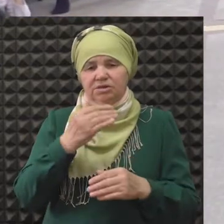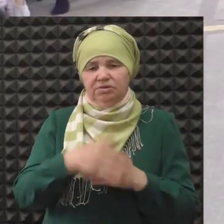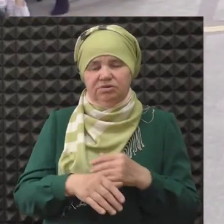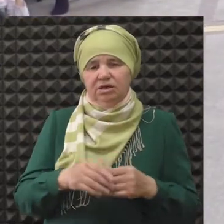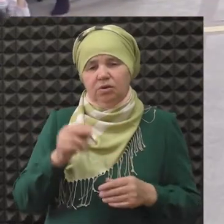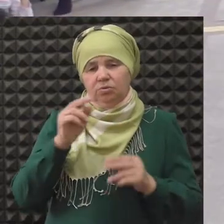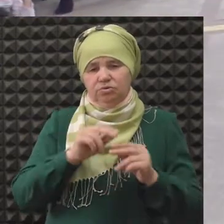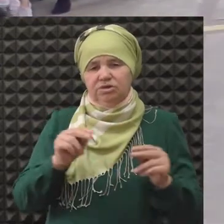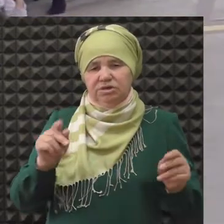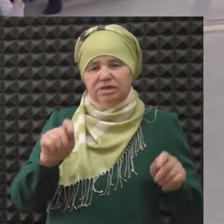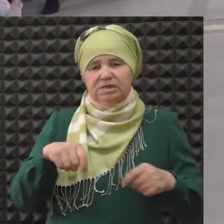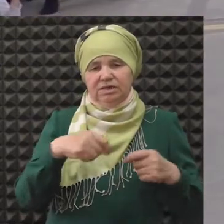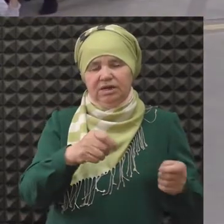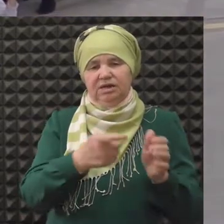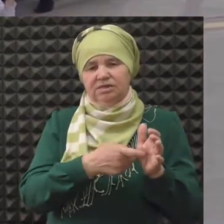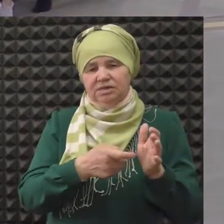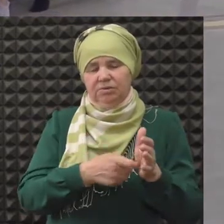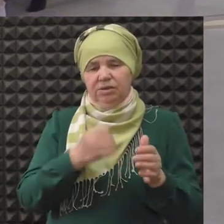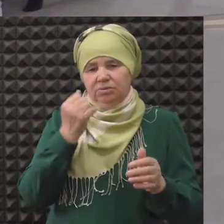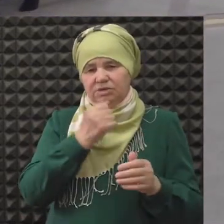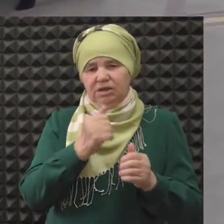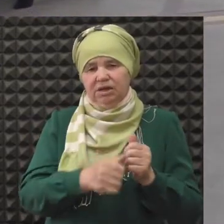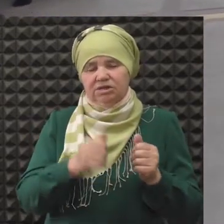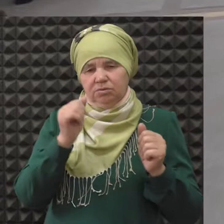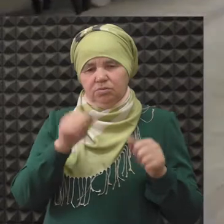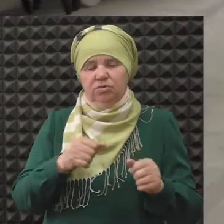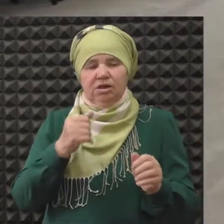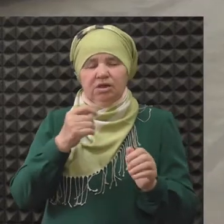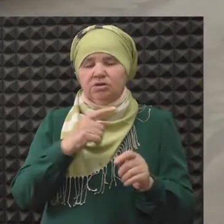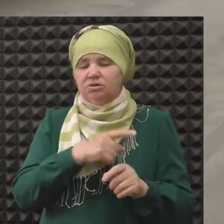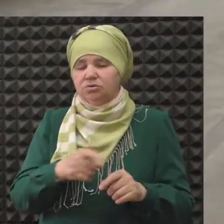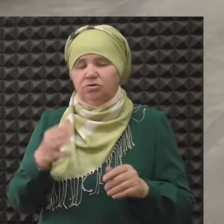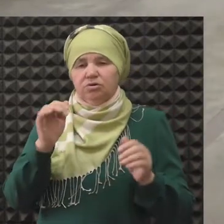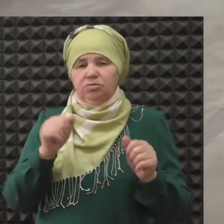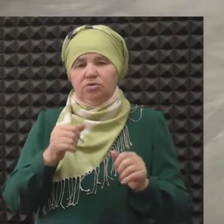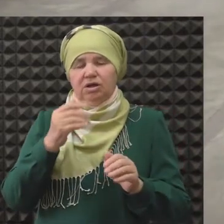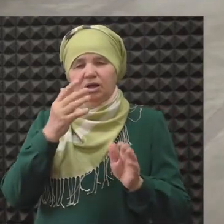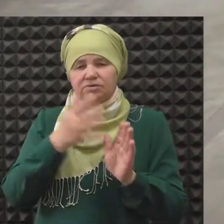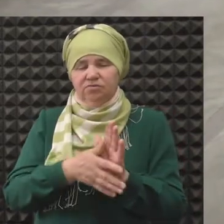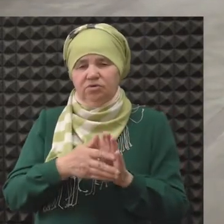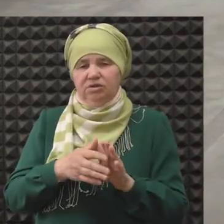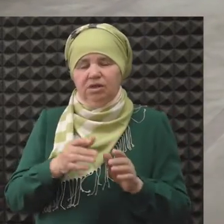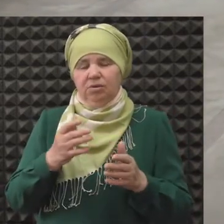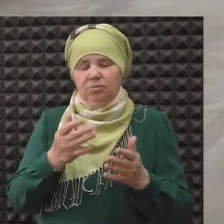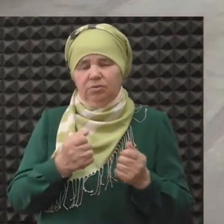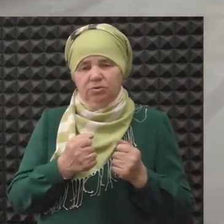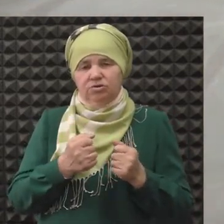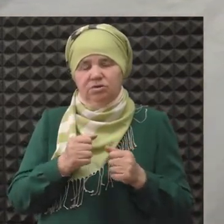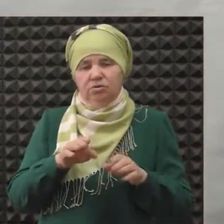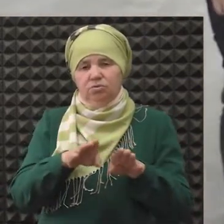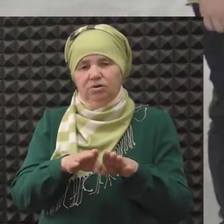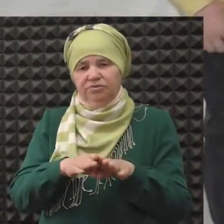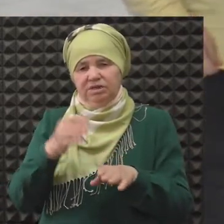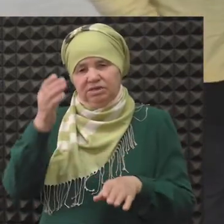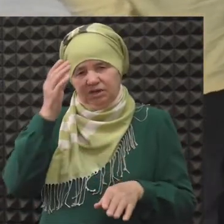юные шакирды сдали экзамен по тому материалу, что каждый смог освоить за учебный год. И у каждого свой уровень полученных знаний.